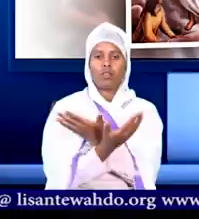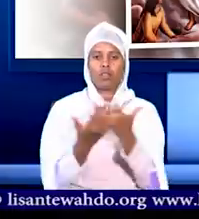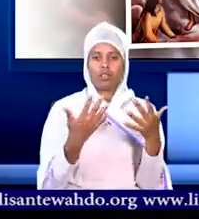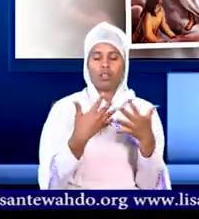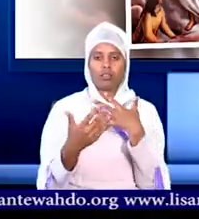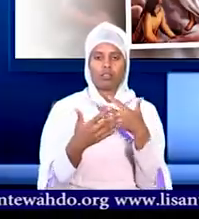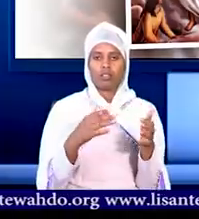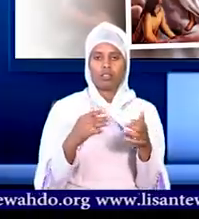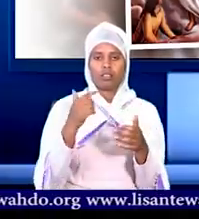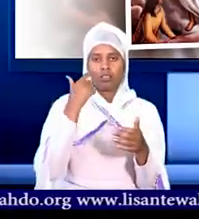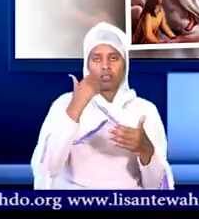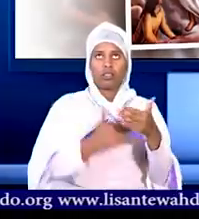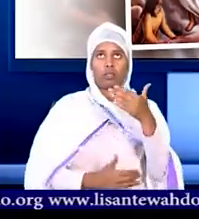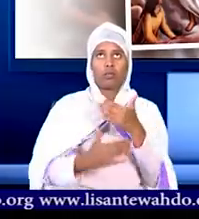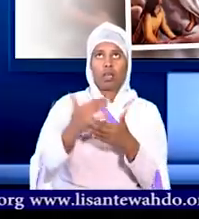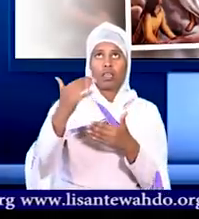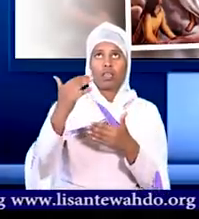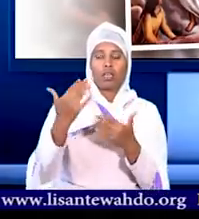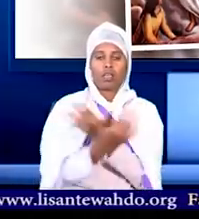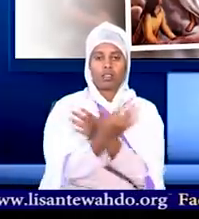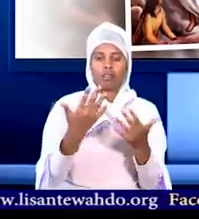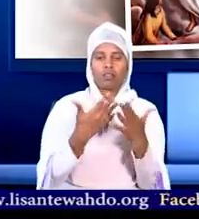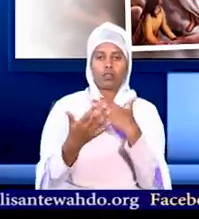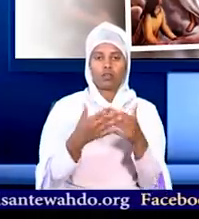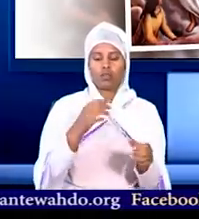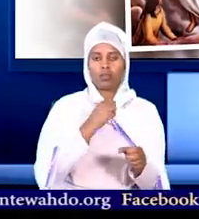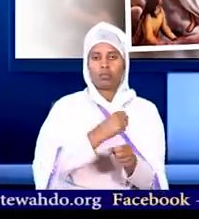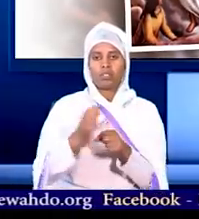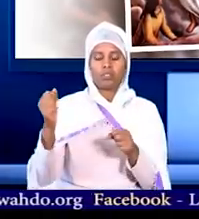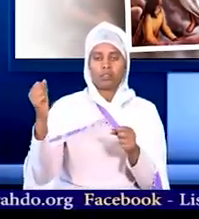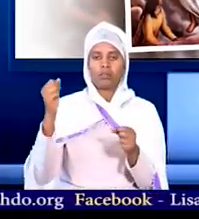ዓለም ከይተፈጥረት ሰማይ ከይተፈጥሩ